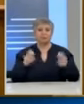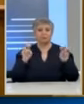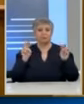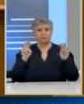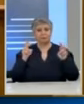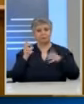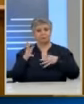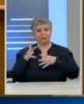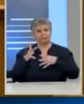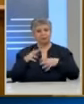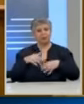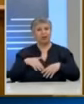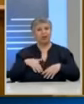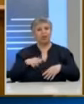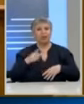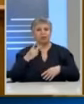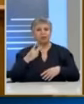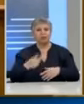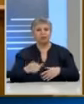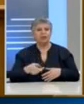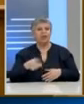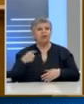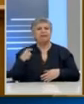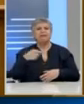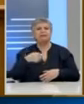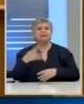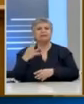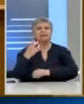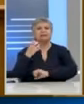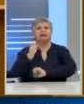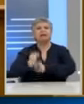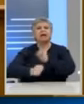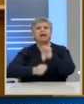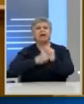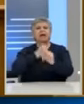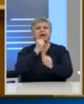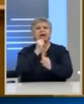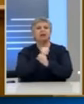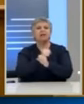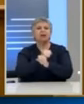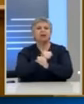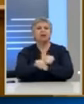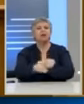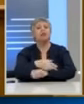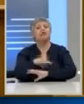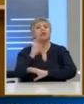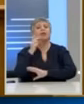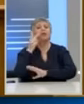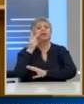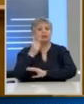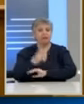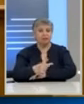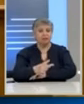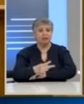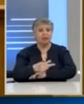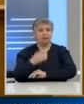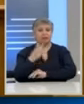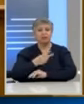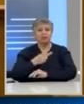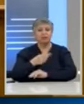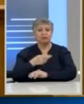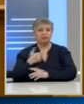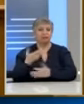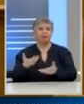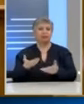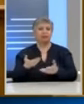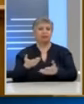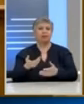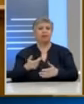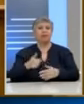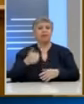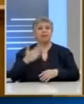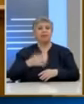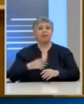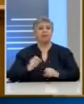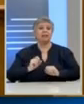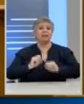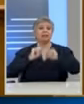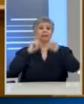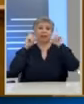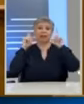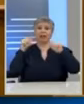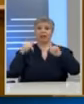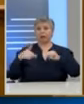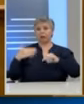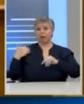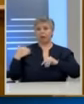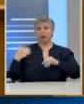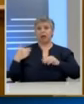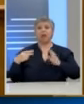που κυβερνούσατε, γιατί δεν το κάνατε? Ήταν τότε καλοί εργοδότες και έγιναν κακοί με εμάς? Παραβίασαν την εργατική νομοθεσία ξαφνικά από το